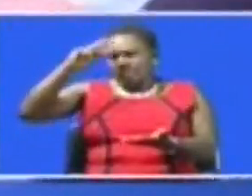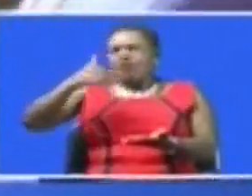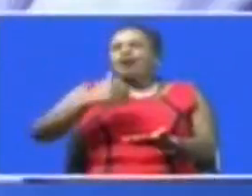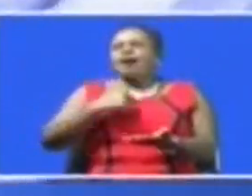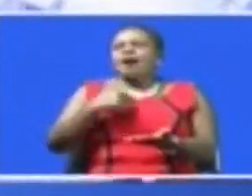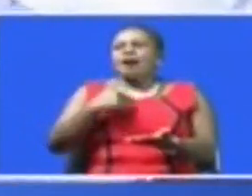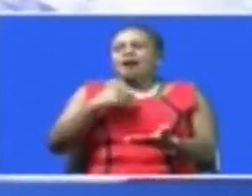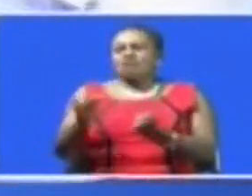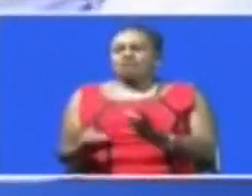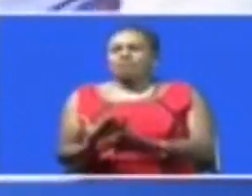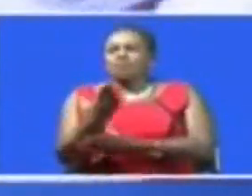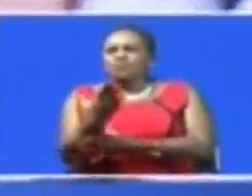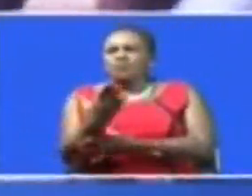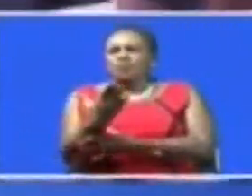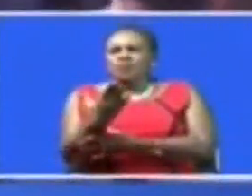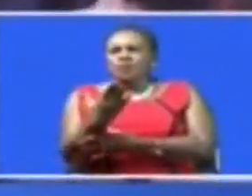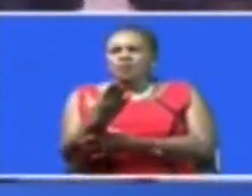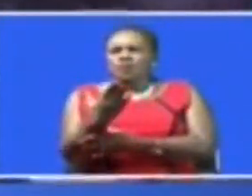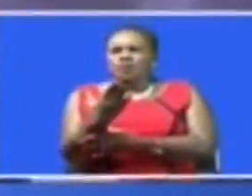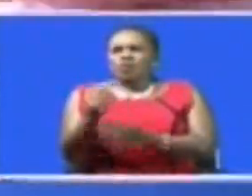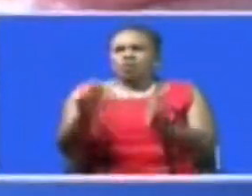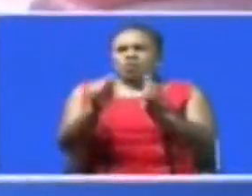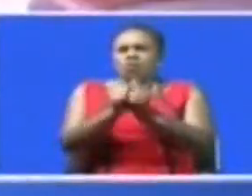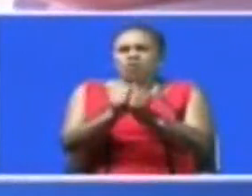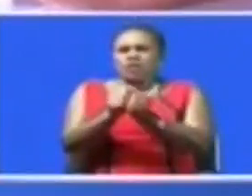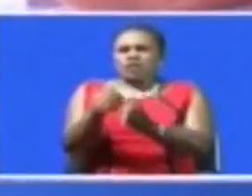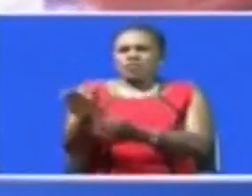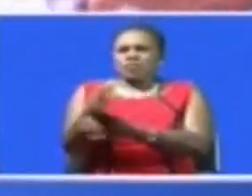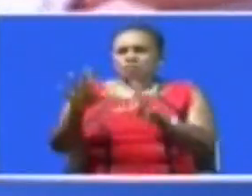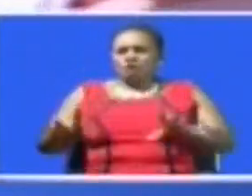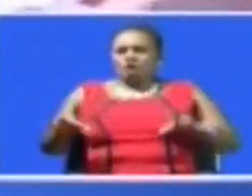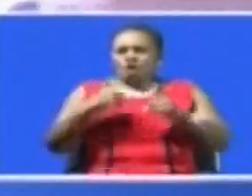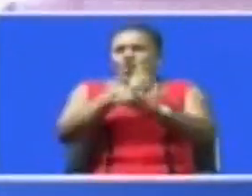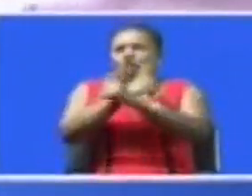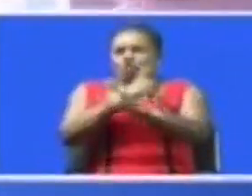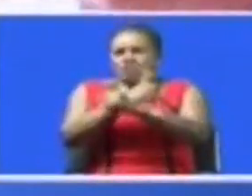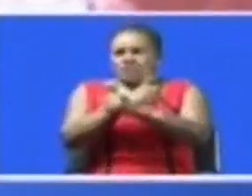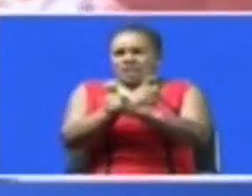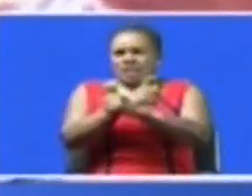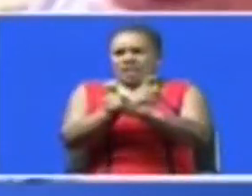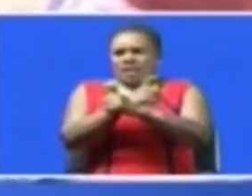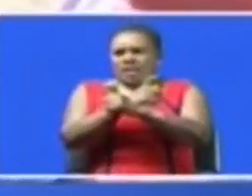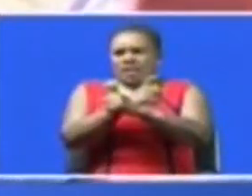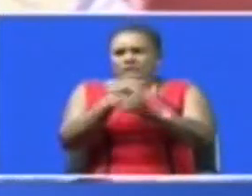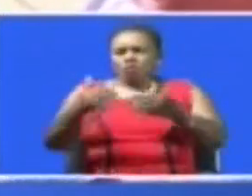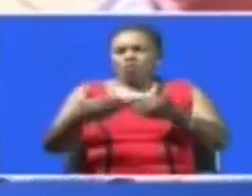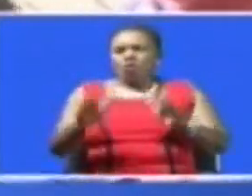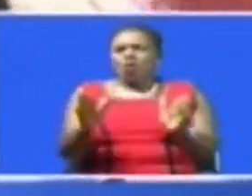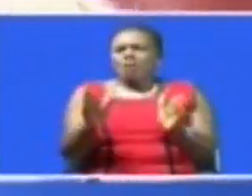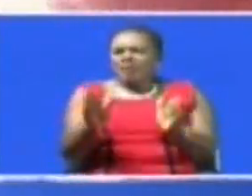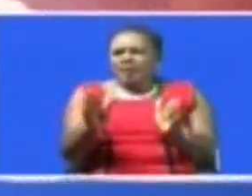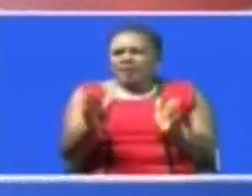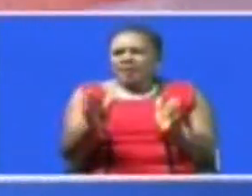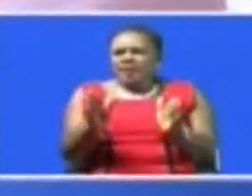swala hilo zitabuniwa. Bisa Pasaris aliandamana na balozi wa Austria humu nchini kwenye ziara hiyo ya kufungua chumba